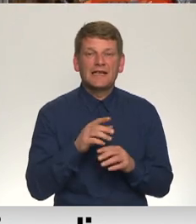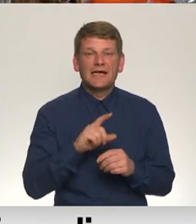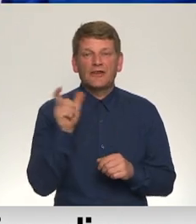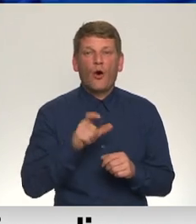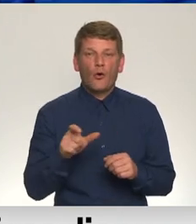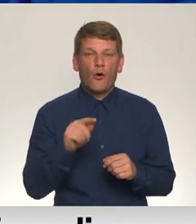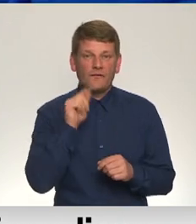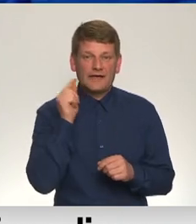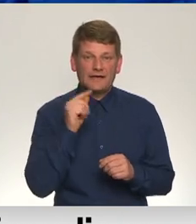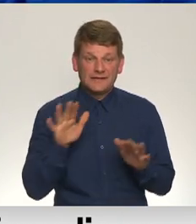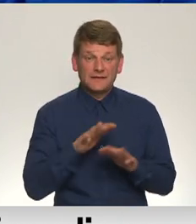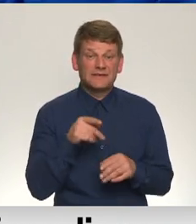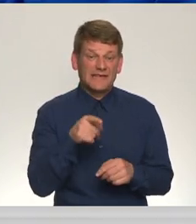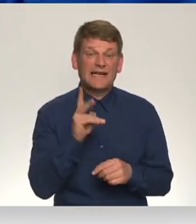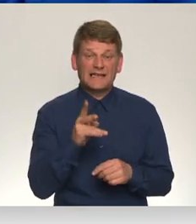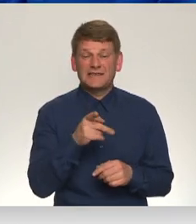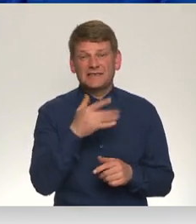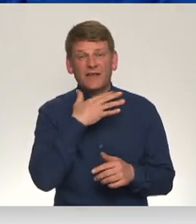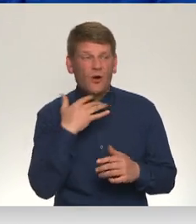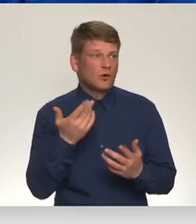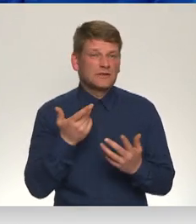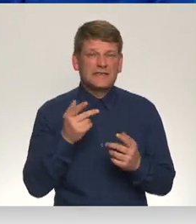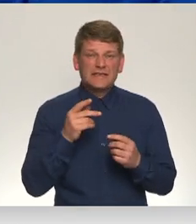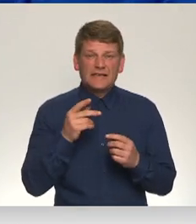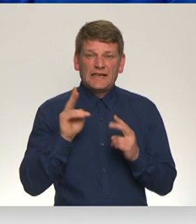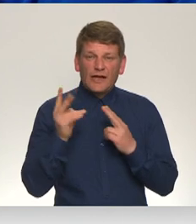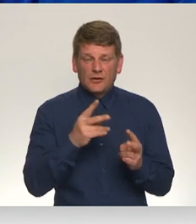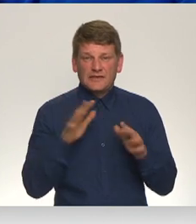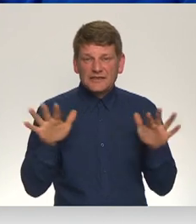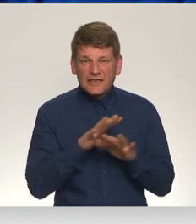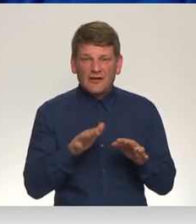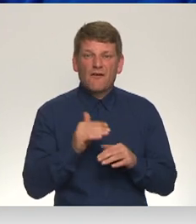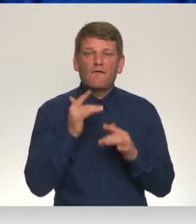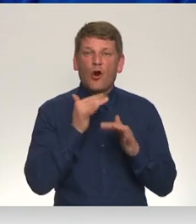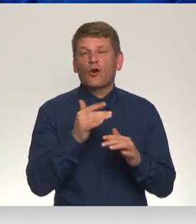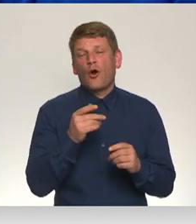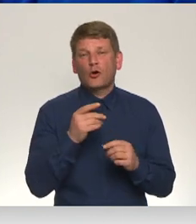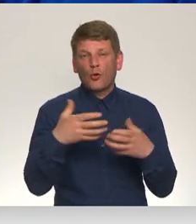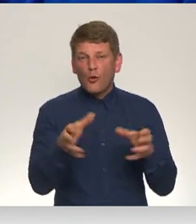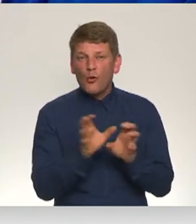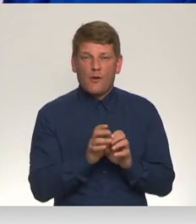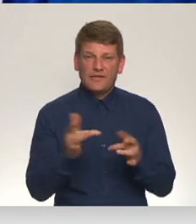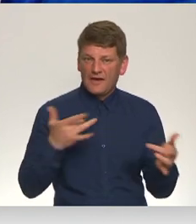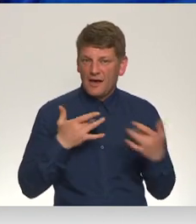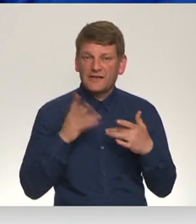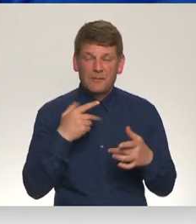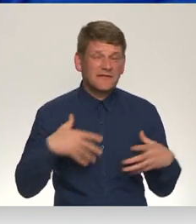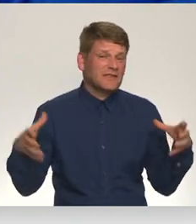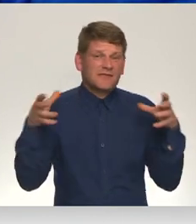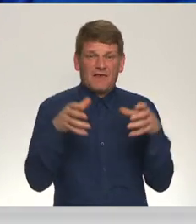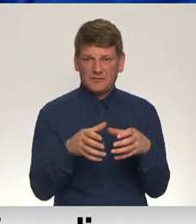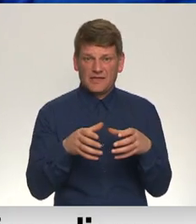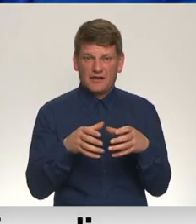korī. Prieks, ka te tik daudz dziedātāju, dejotāju, folkloras kopu, teātru, ka mēs visi varam sanākt